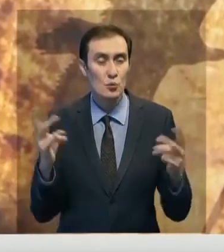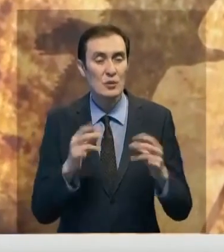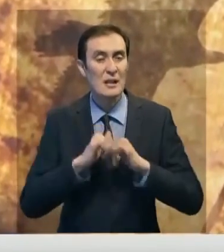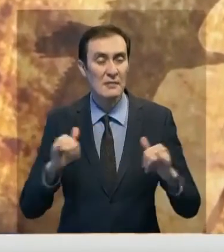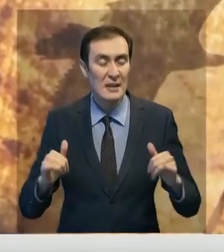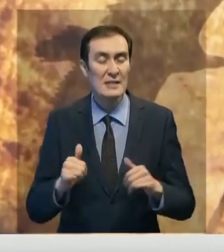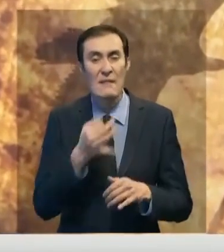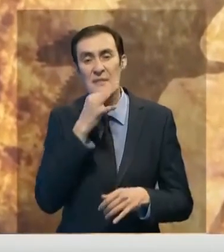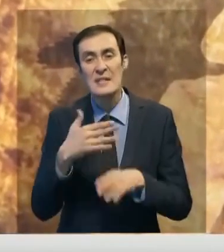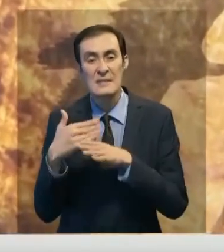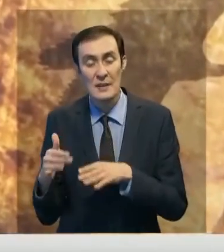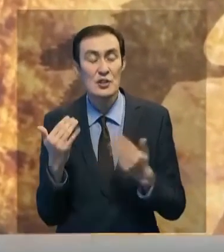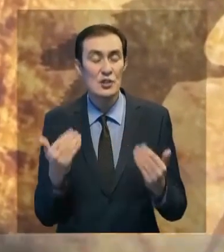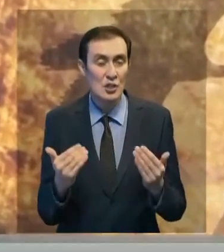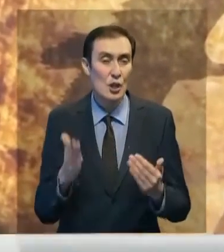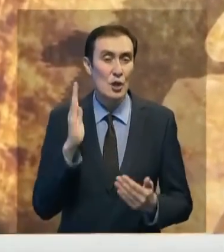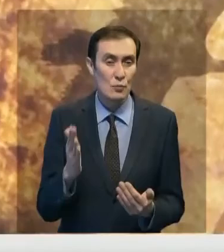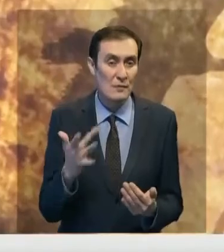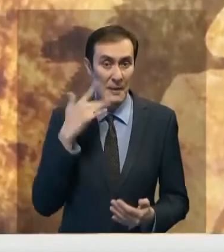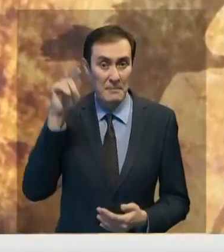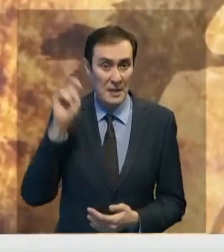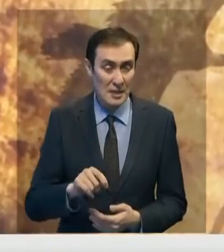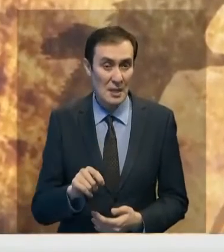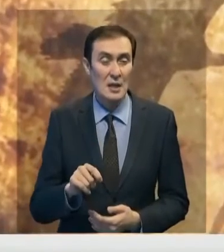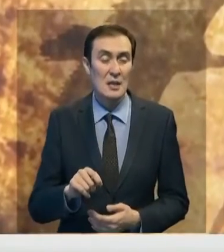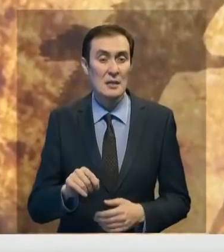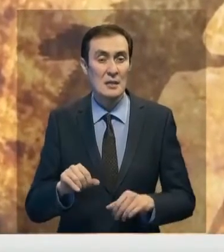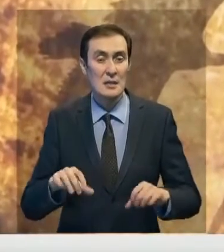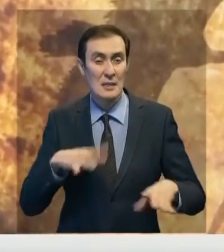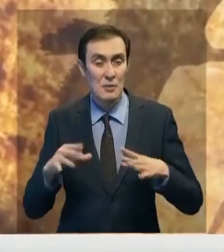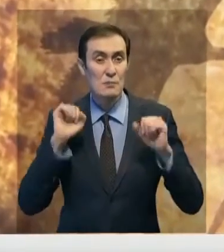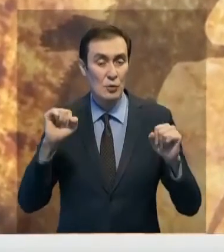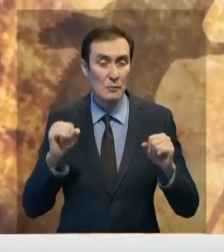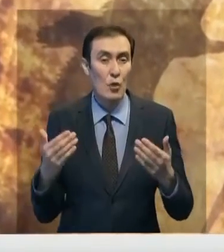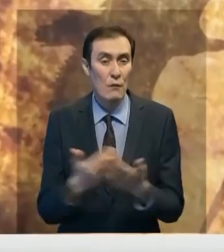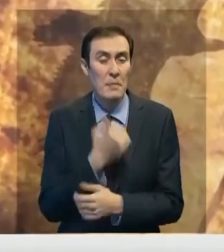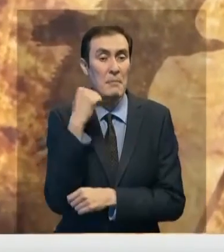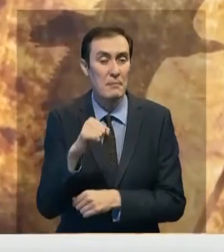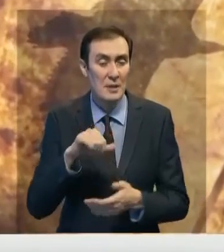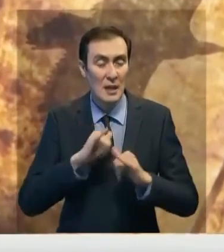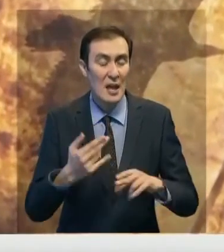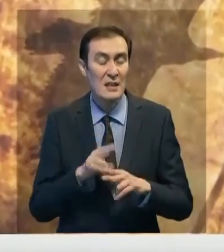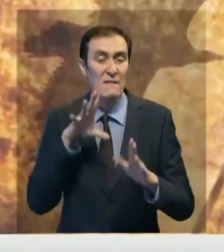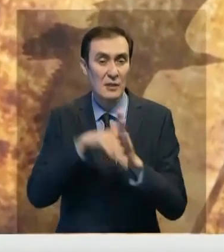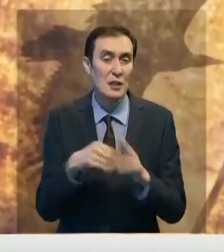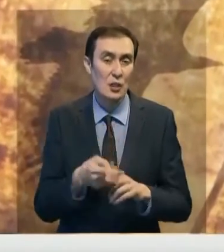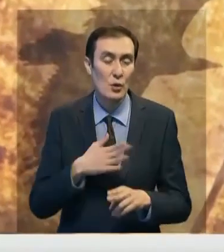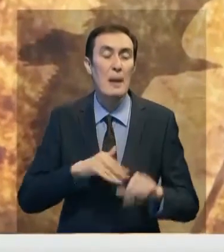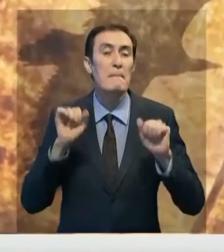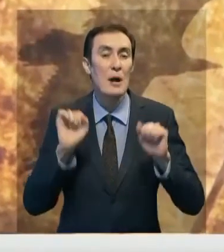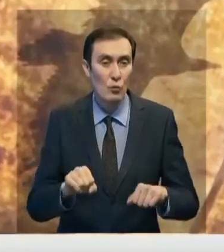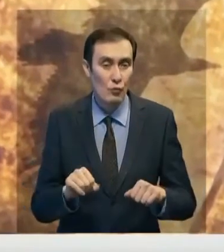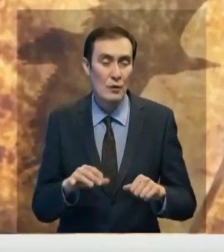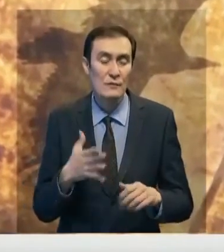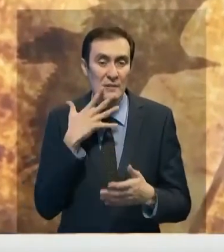в любой сфере. И сейчас, здесь, будучи в Америке, занимаясь спортом, я работаю над новыми победами. Это вклад, который я могу внести в